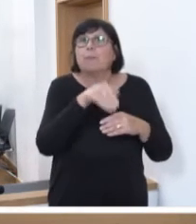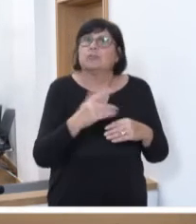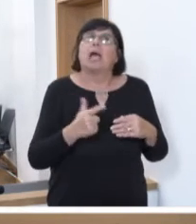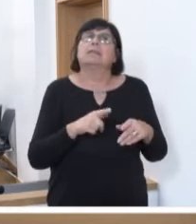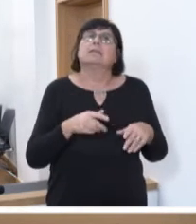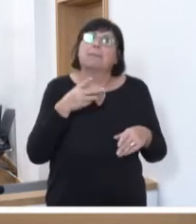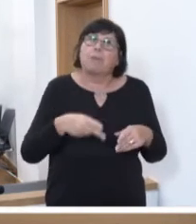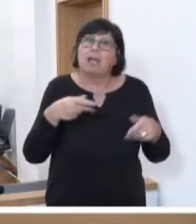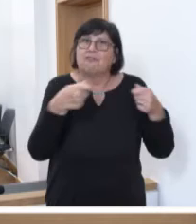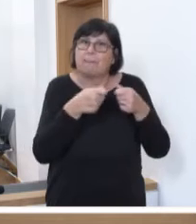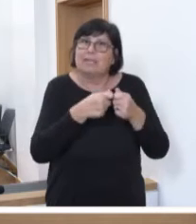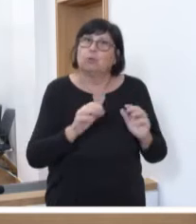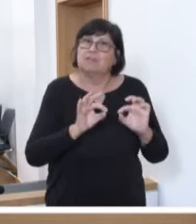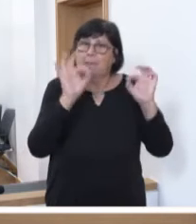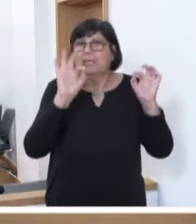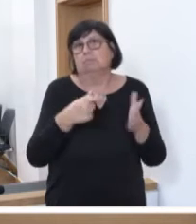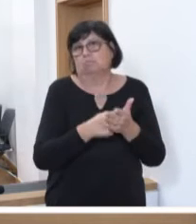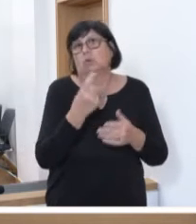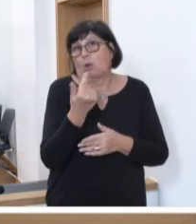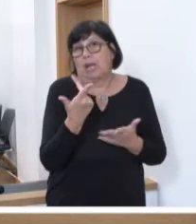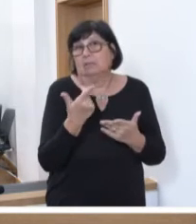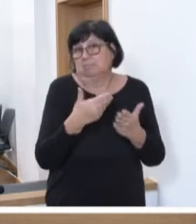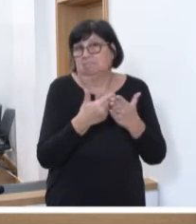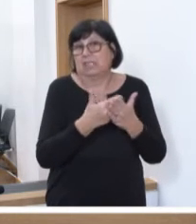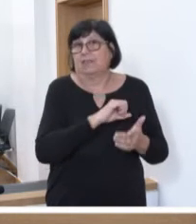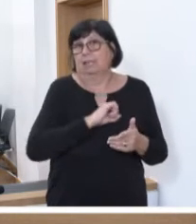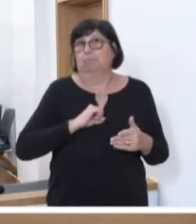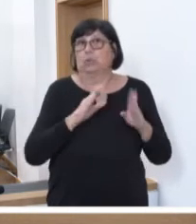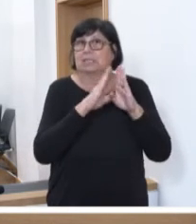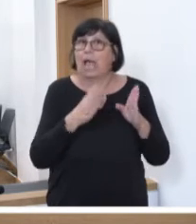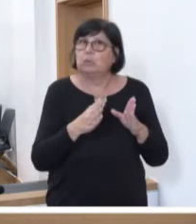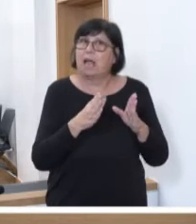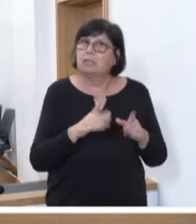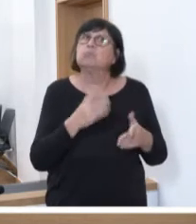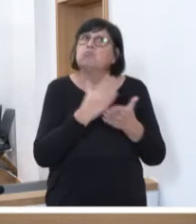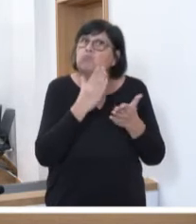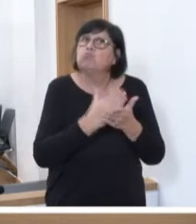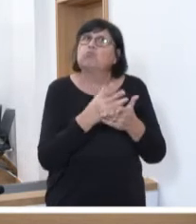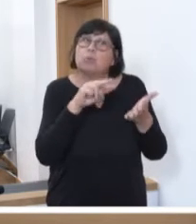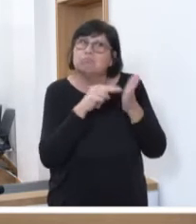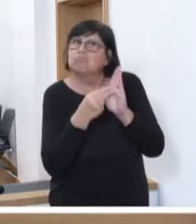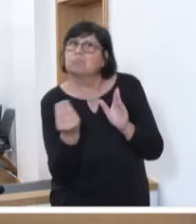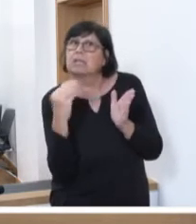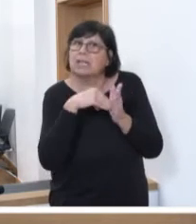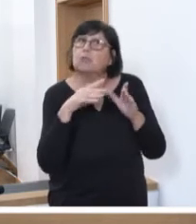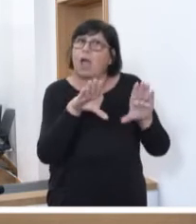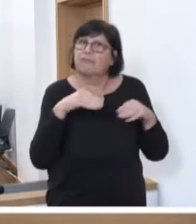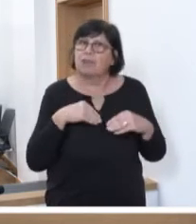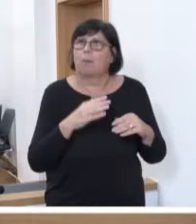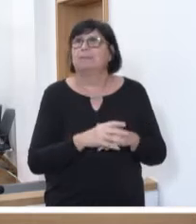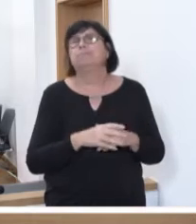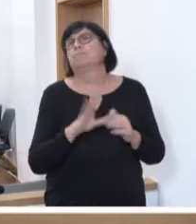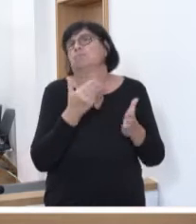Vertrages, das kostet Geld. Daher sind im Bundeshaushalt entsprechende Haushaltsmittel für Machbarkeitsstudien bereitgestellt.